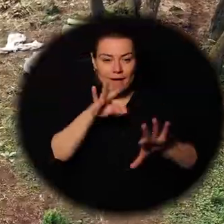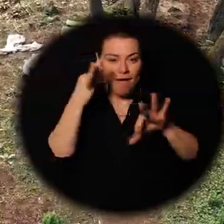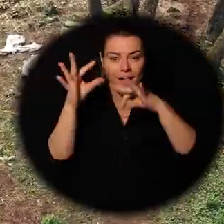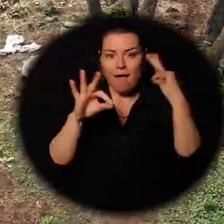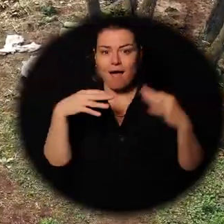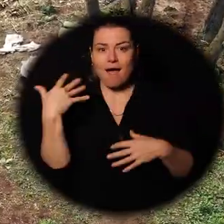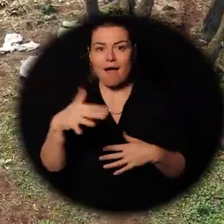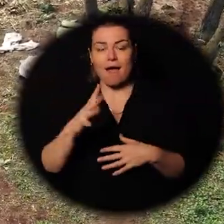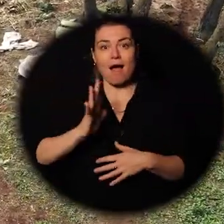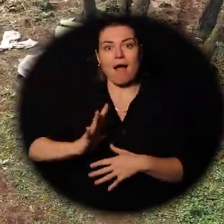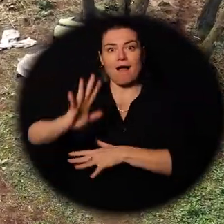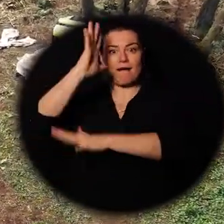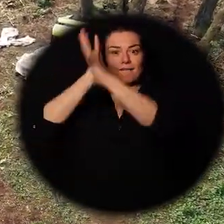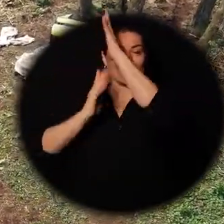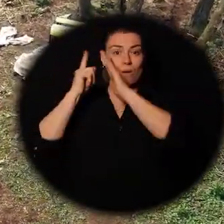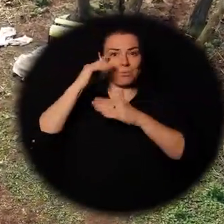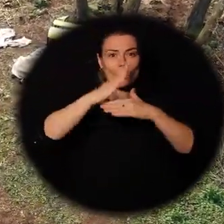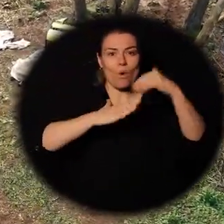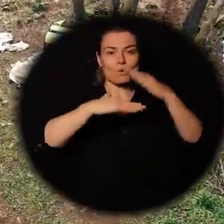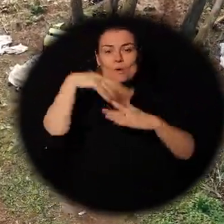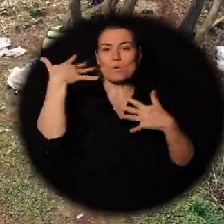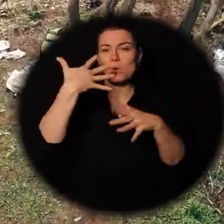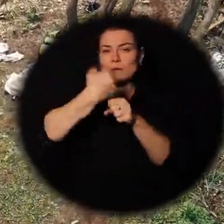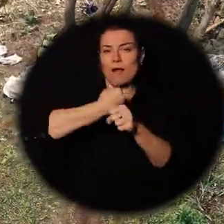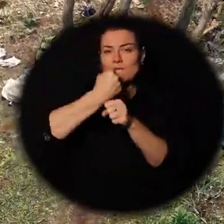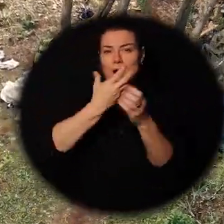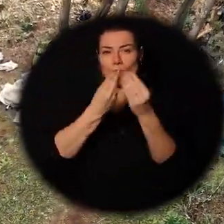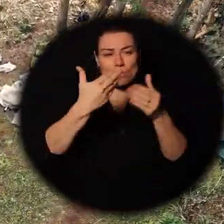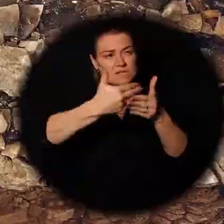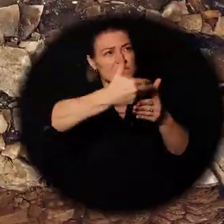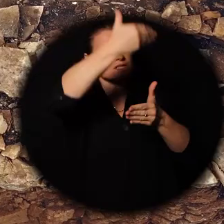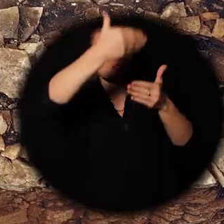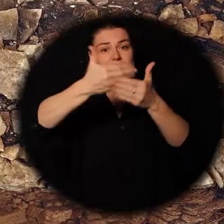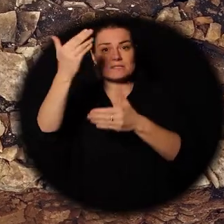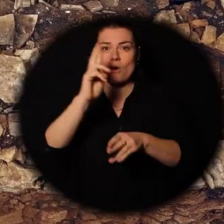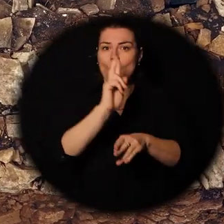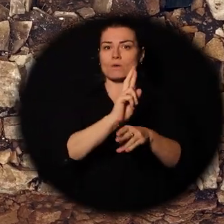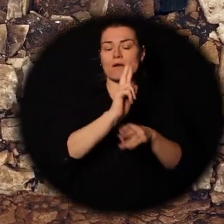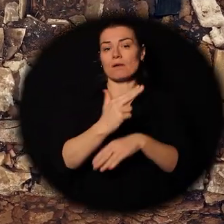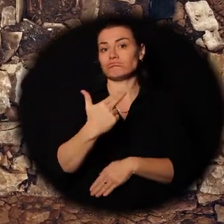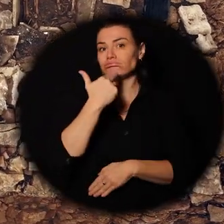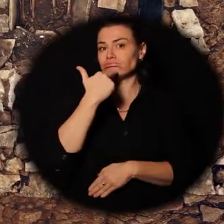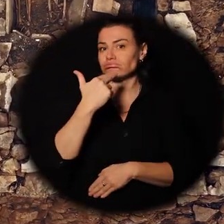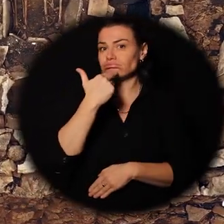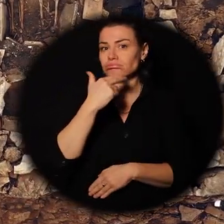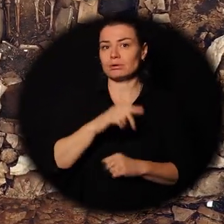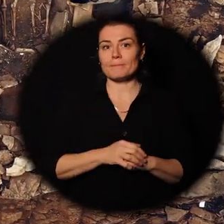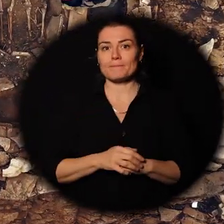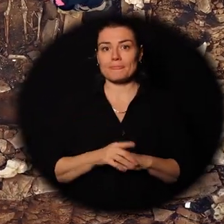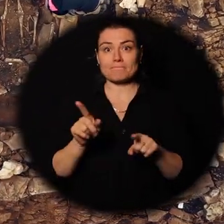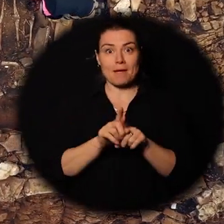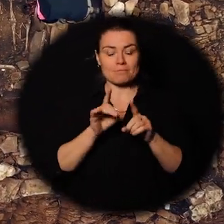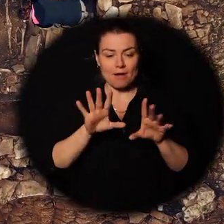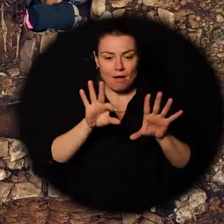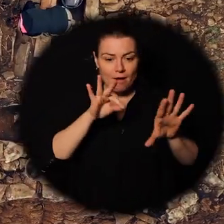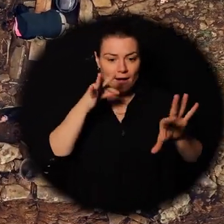particulier ces églises, dont on voit les élévations très conséquentes, remarquablement conservées pour la période. On